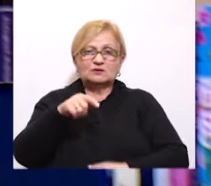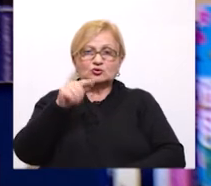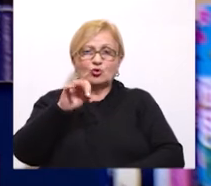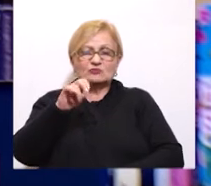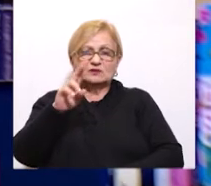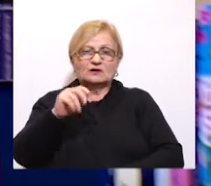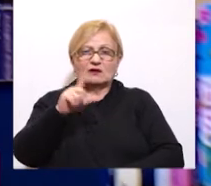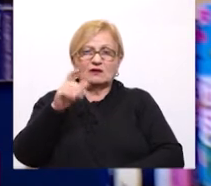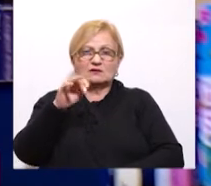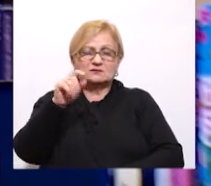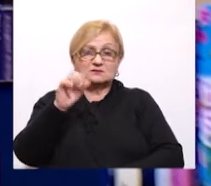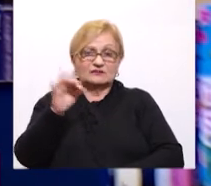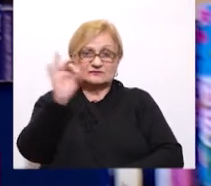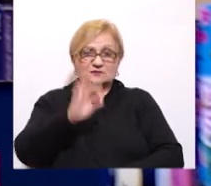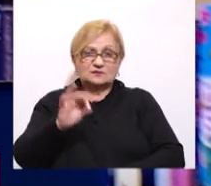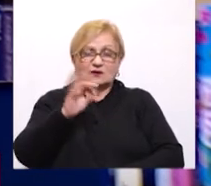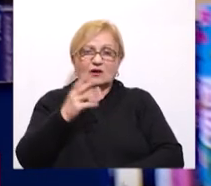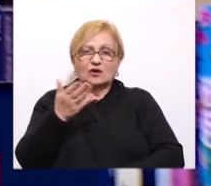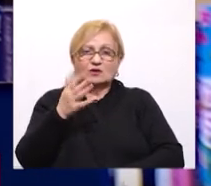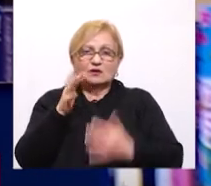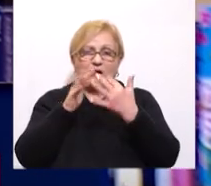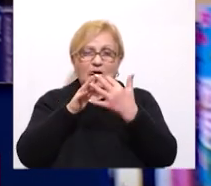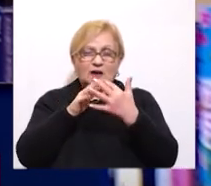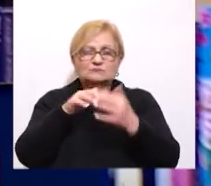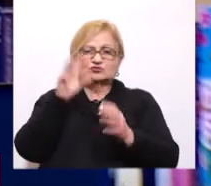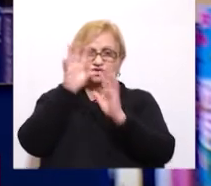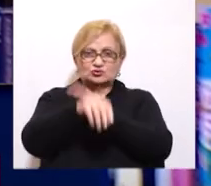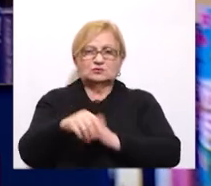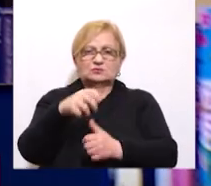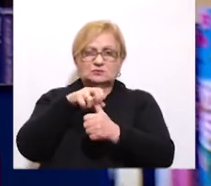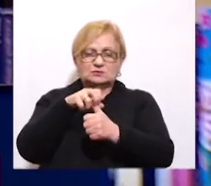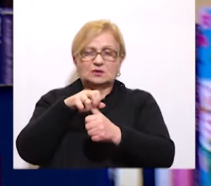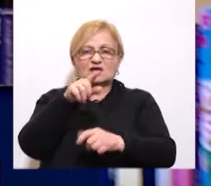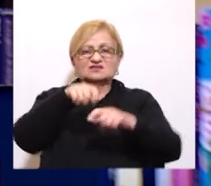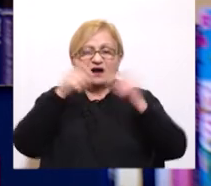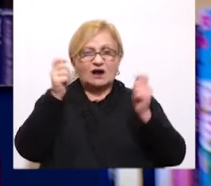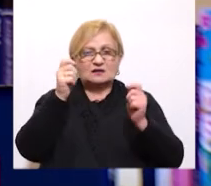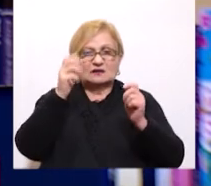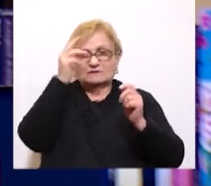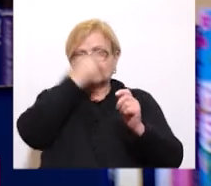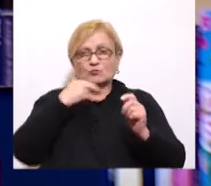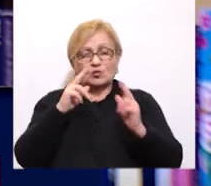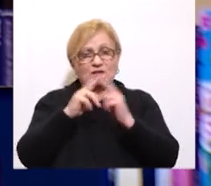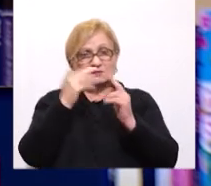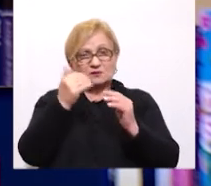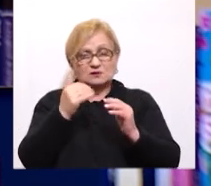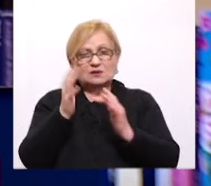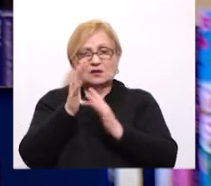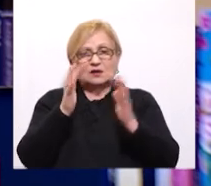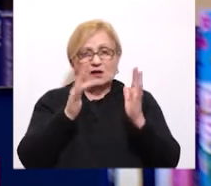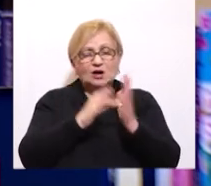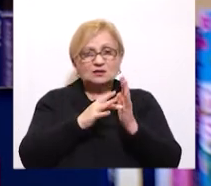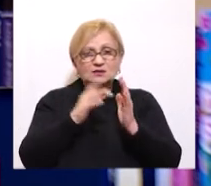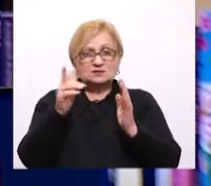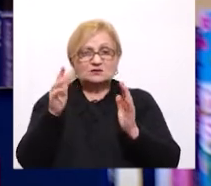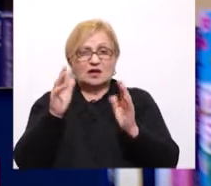ერისთავზე, რომელიც ომს უსარდლებს და მონასტრულ წესს დაარღვევს, როგორც ქრისტე შაბათის